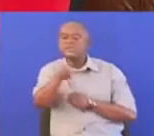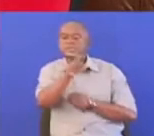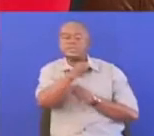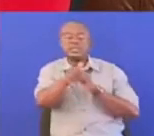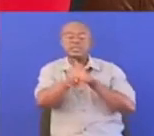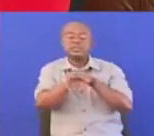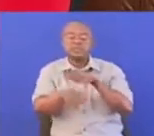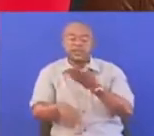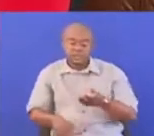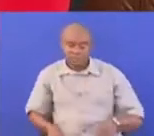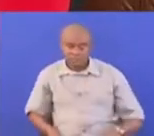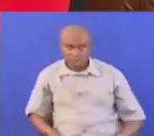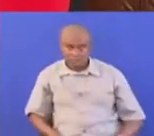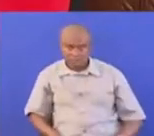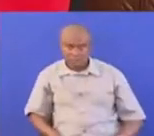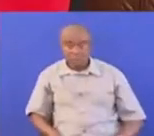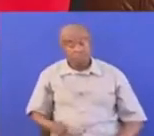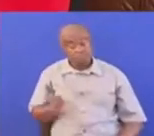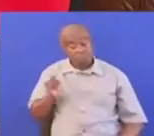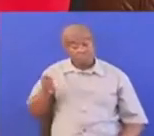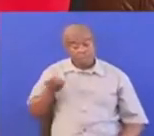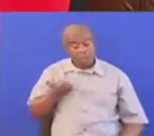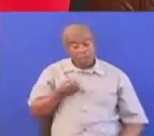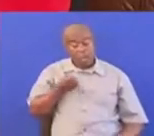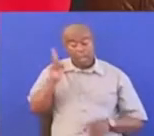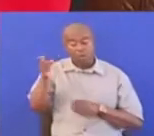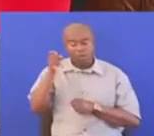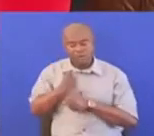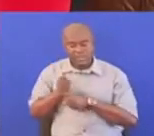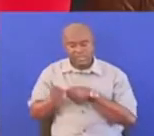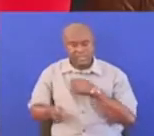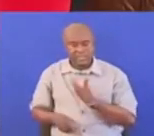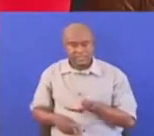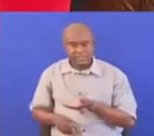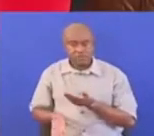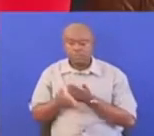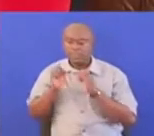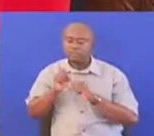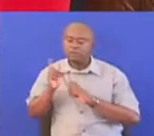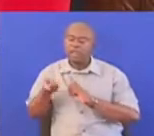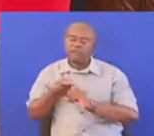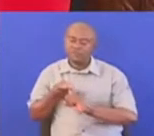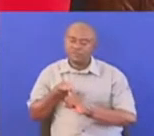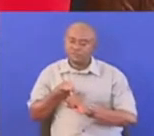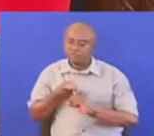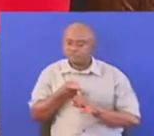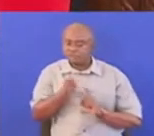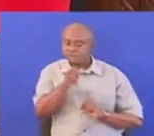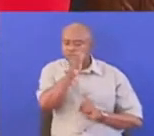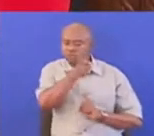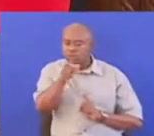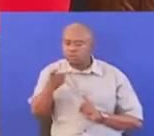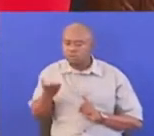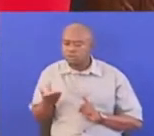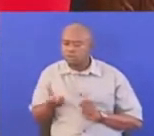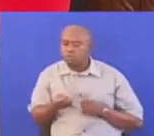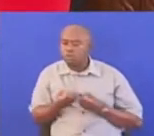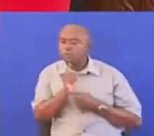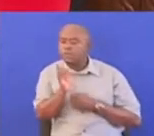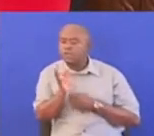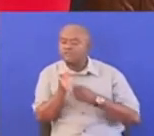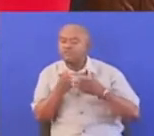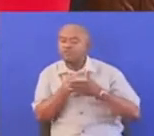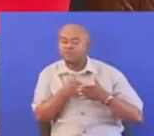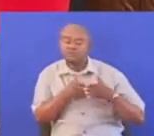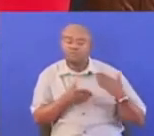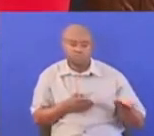kuvua samaki, basi vibali hivi wale wafanyakazi wawe rafiki kwa wananchi, ili kutoa migogoro